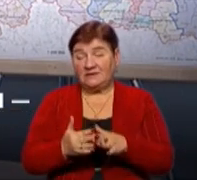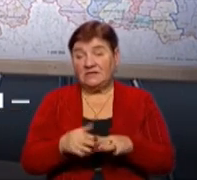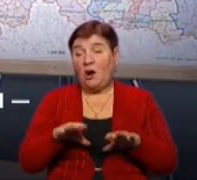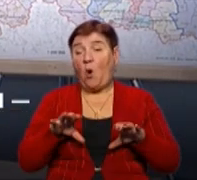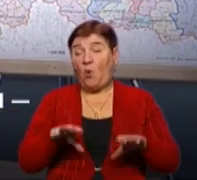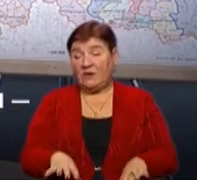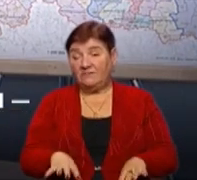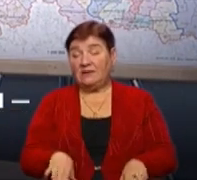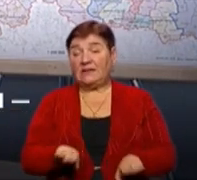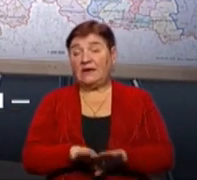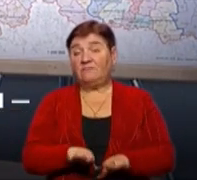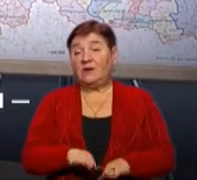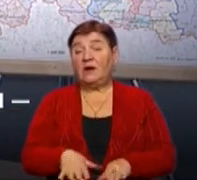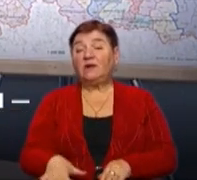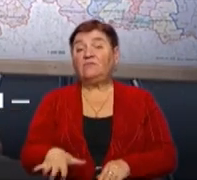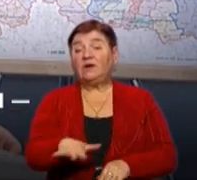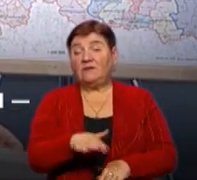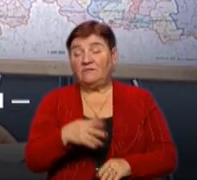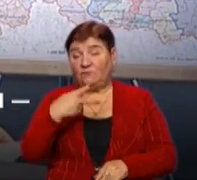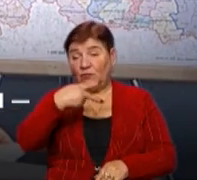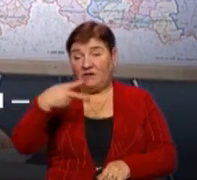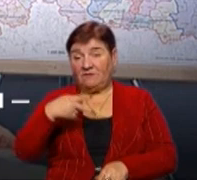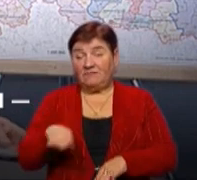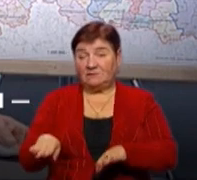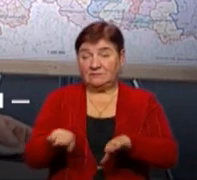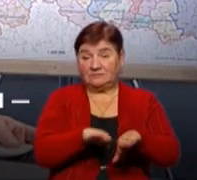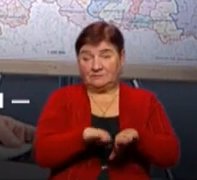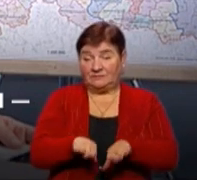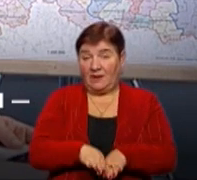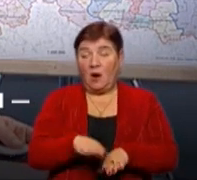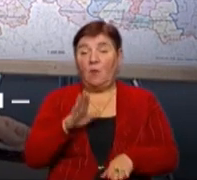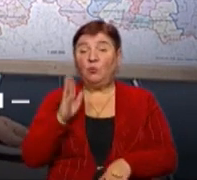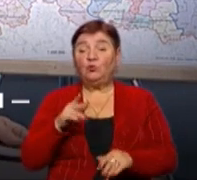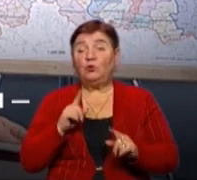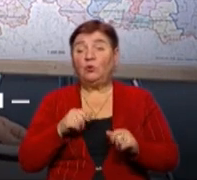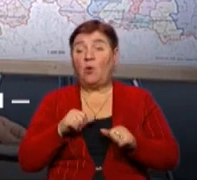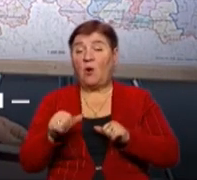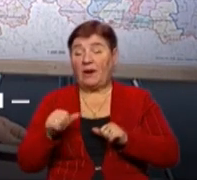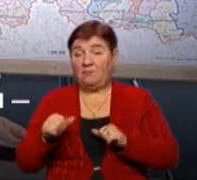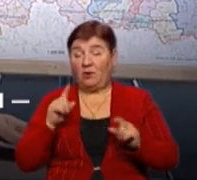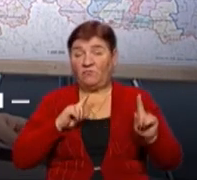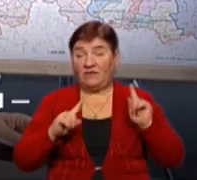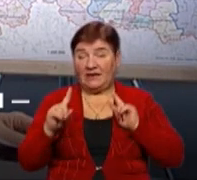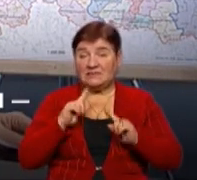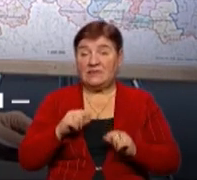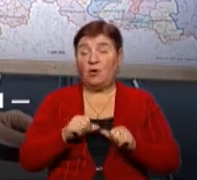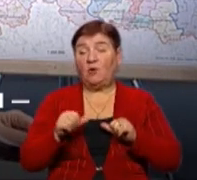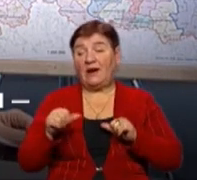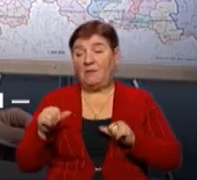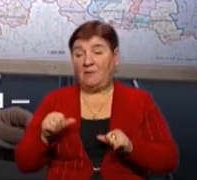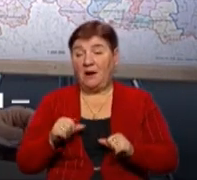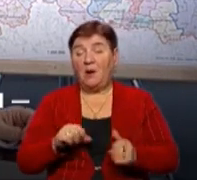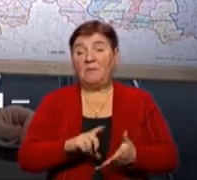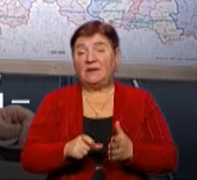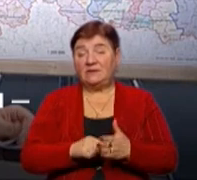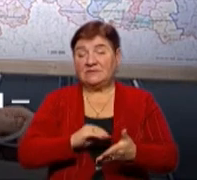сільських голів. Таким чином у нас дворівнева структура і будуть окремі конференції палати голів і окремі